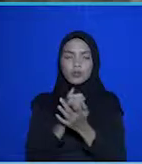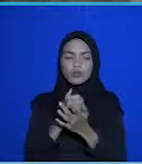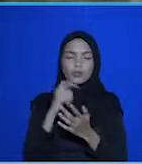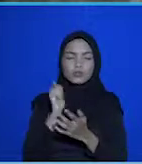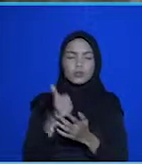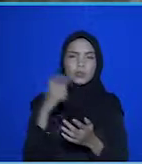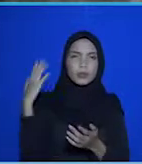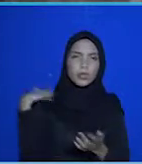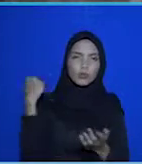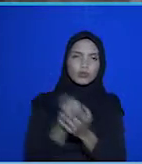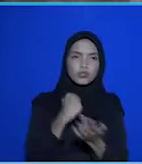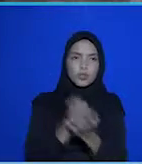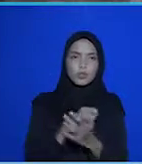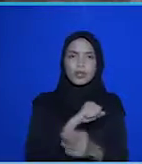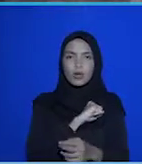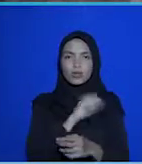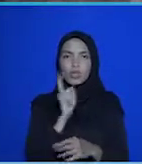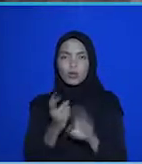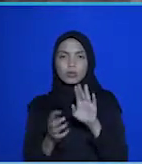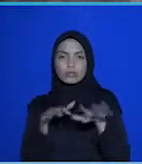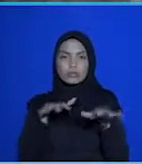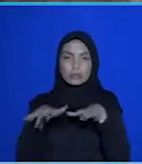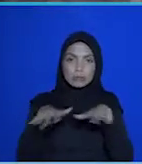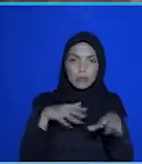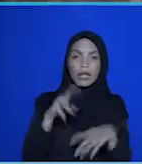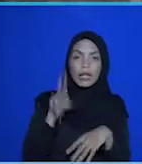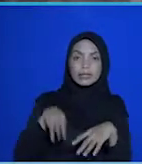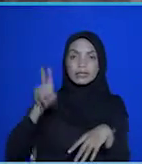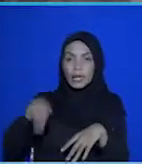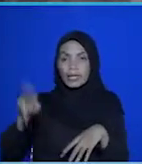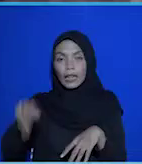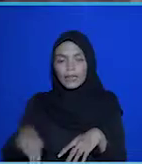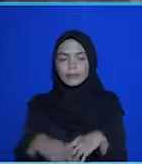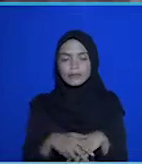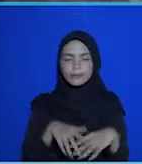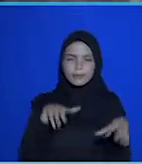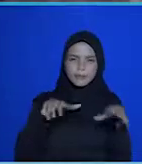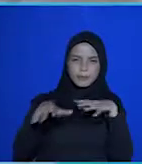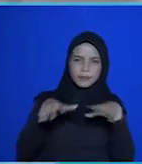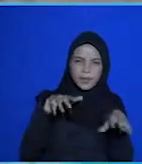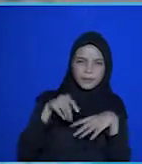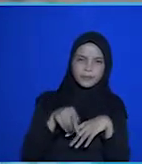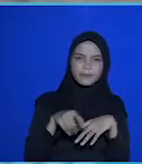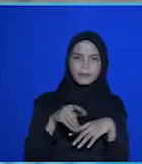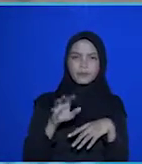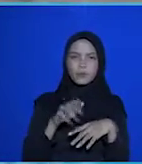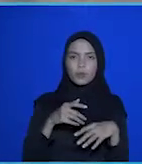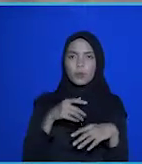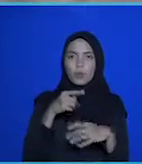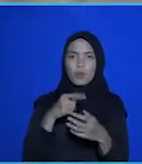dipertanggungjawabkan in case nanti ada gempa lagi. Bapak Ibu sekalian, gempa itu tidak